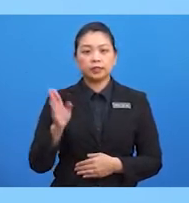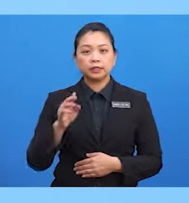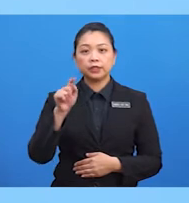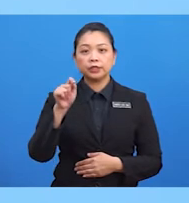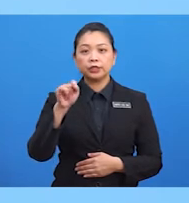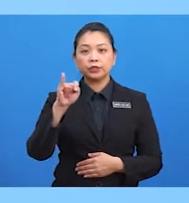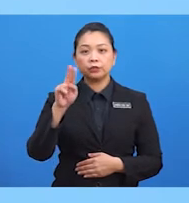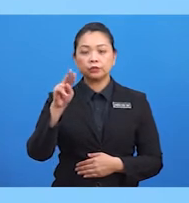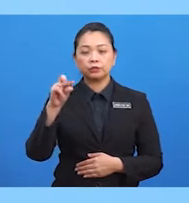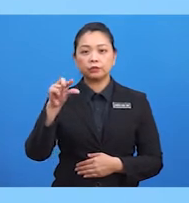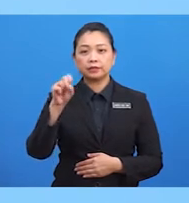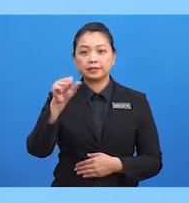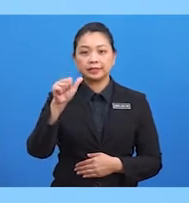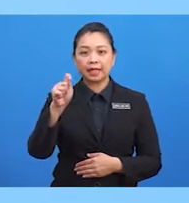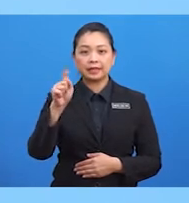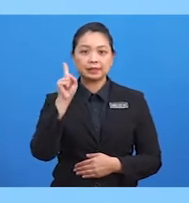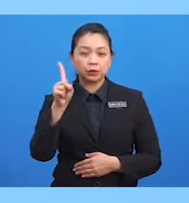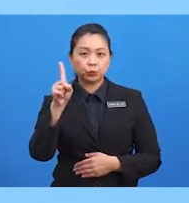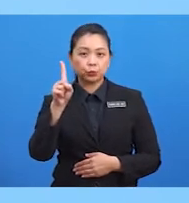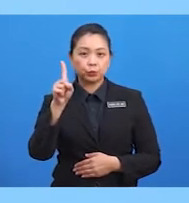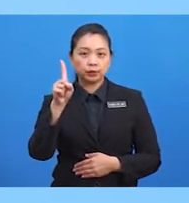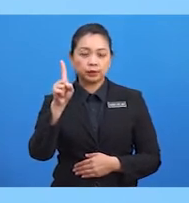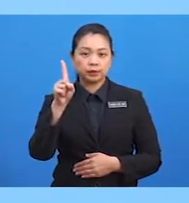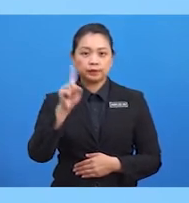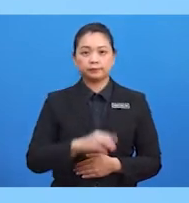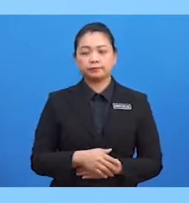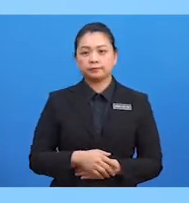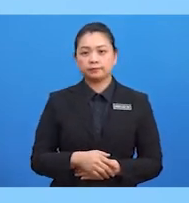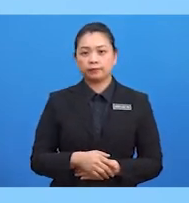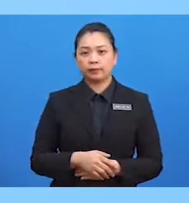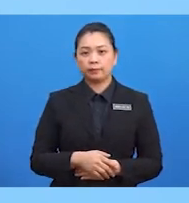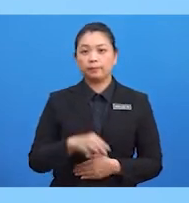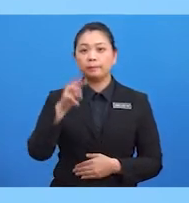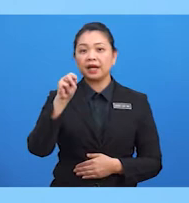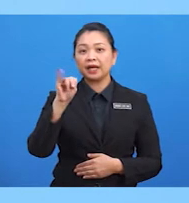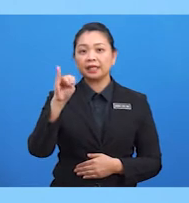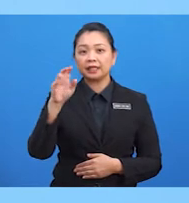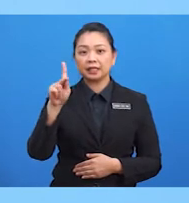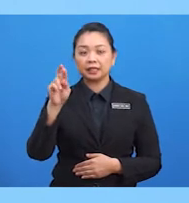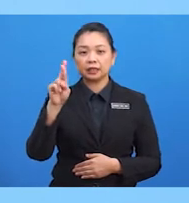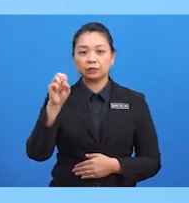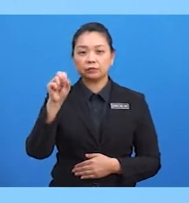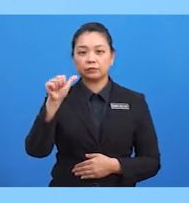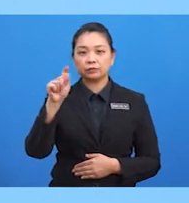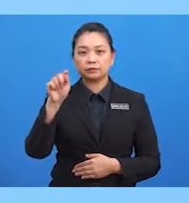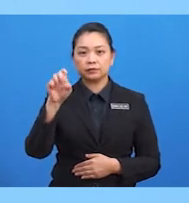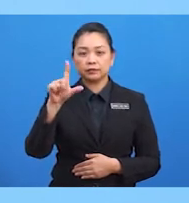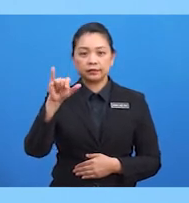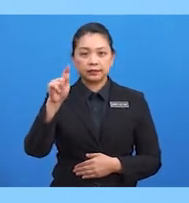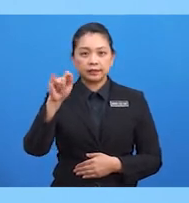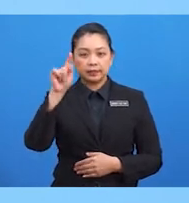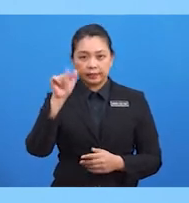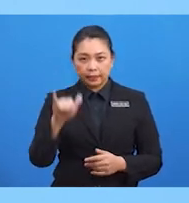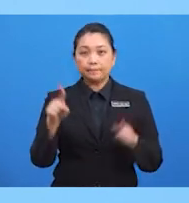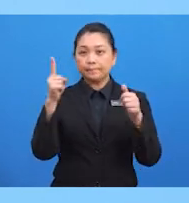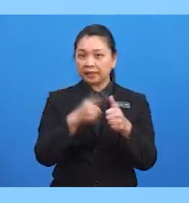TIONGSAT-1 iaitu mikrosatelit yang dilancarkan oleh negara kita Malaysia